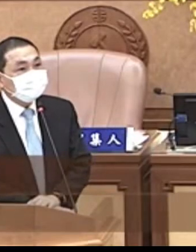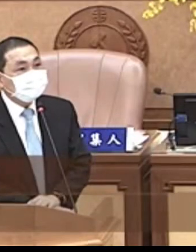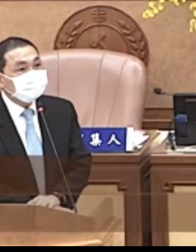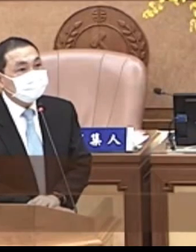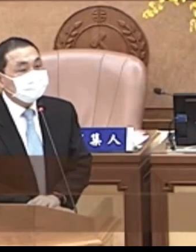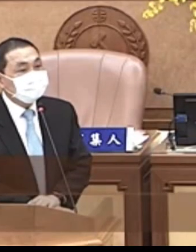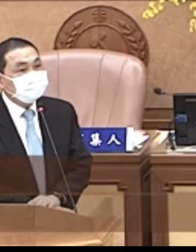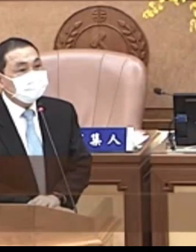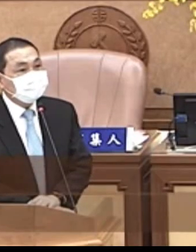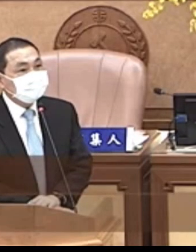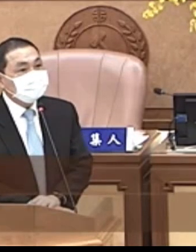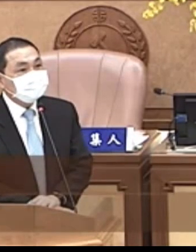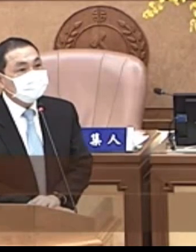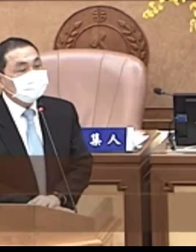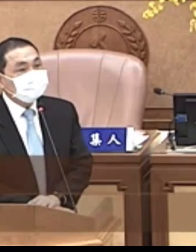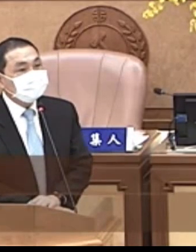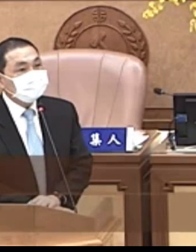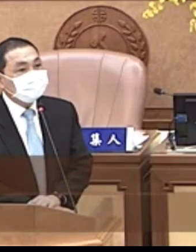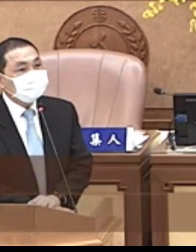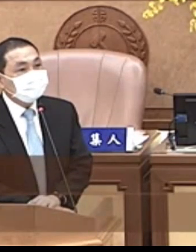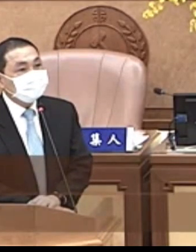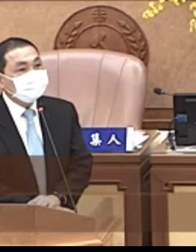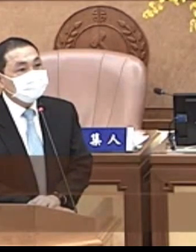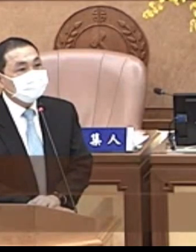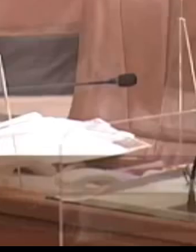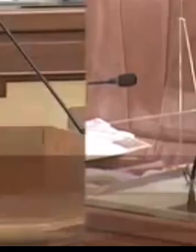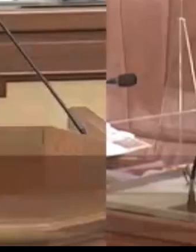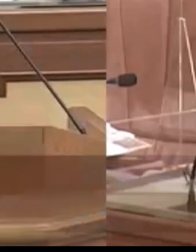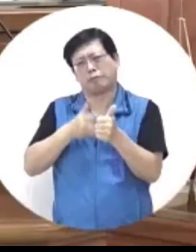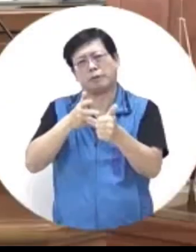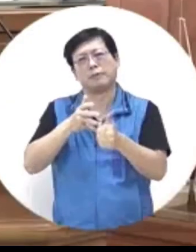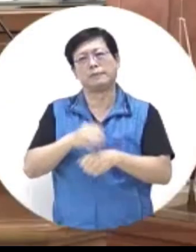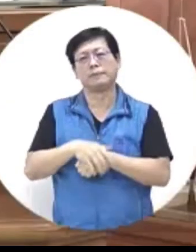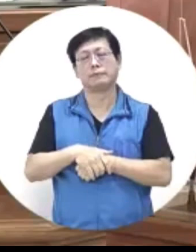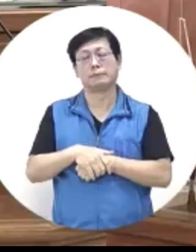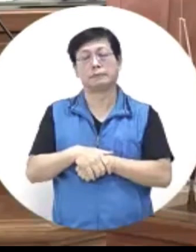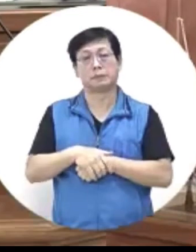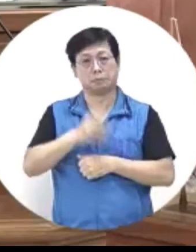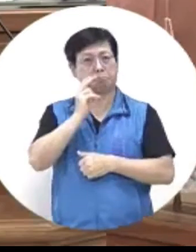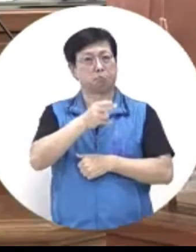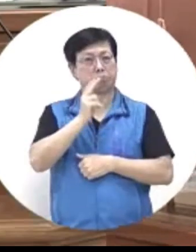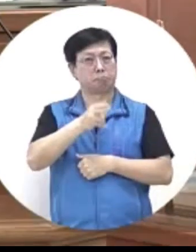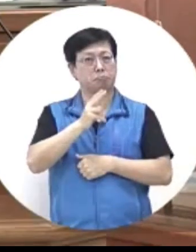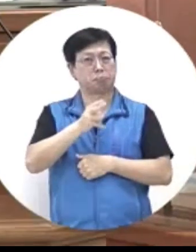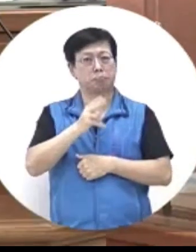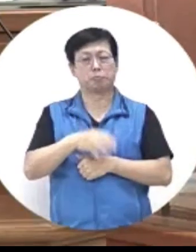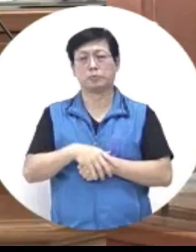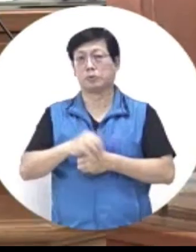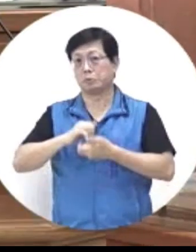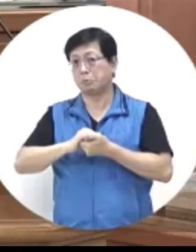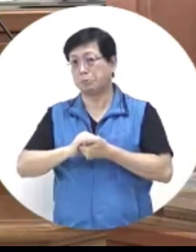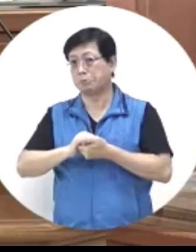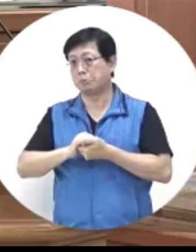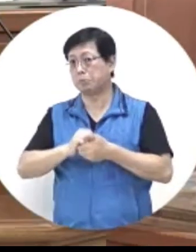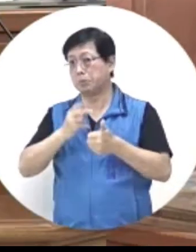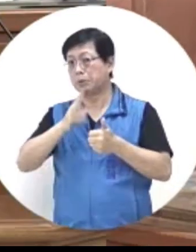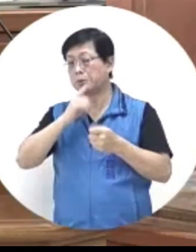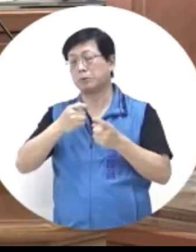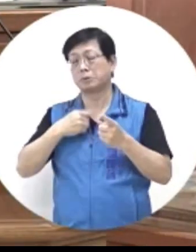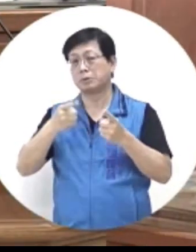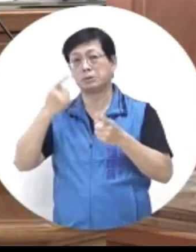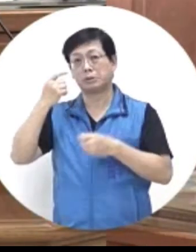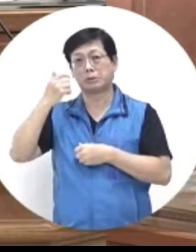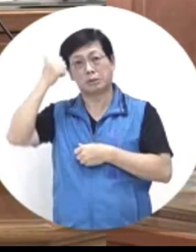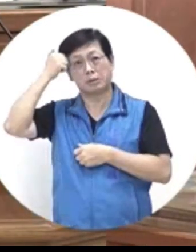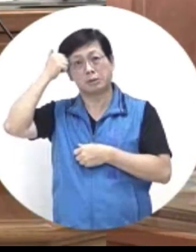今有早上哦的这种穷追猛打、哦，一直要求你，就是恩恩巴巴的